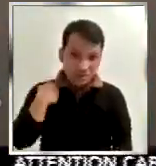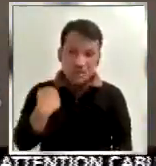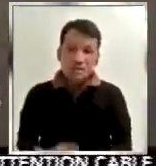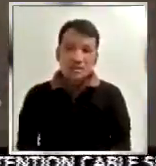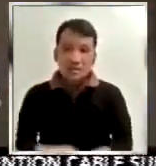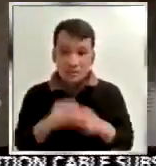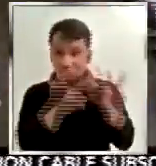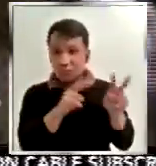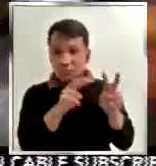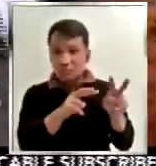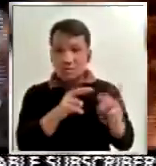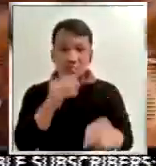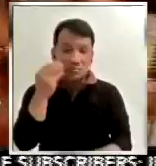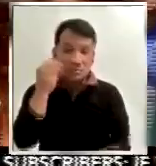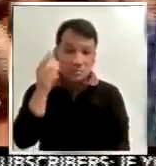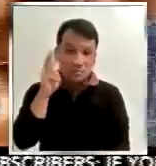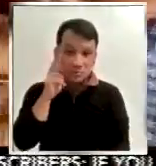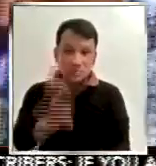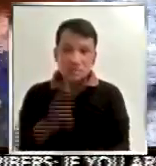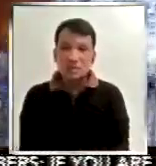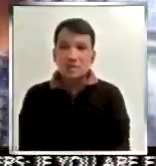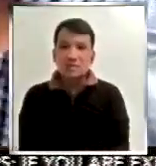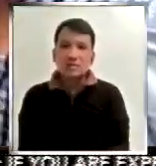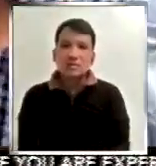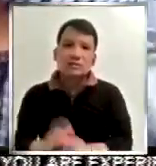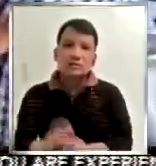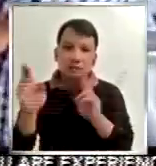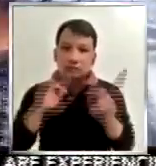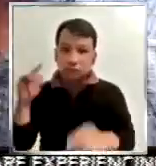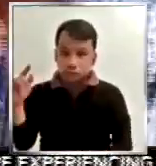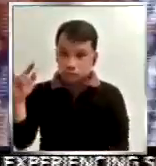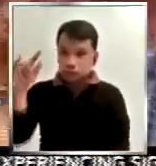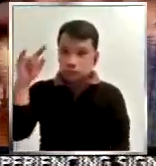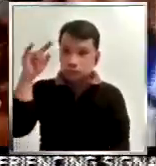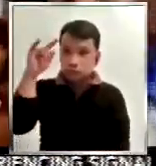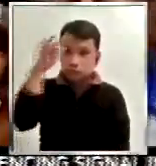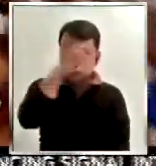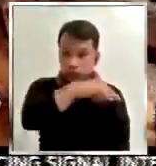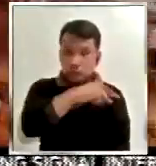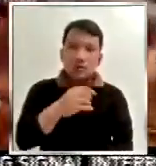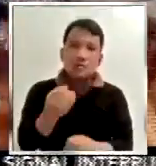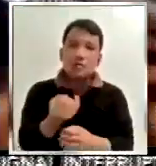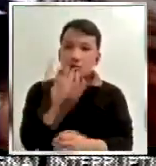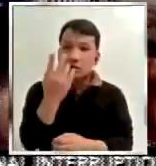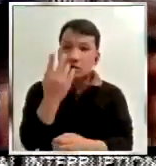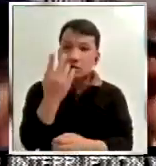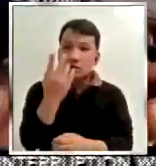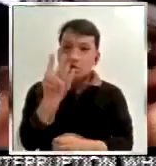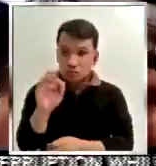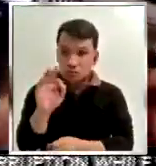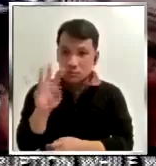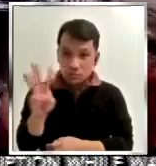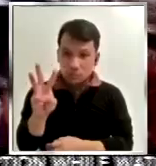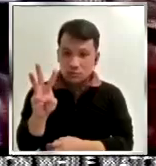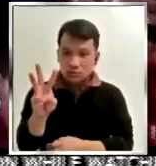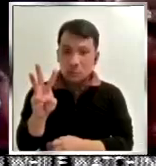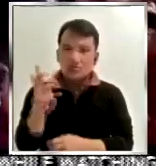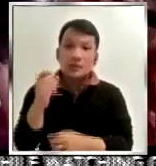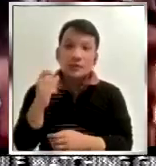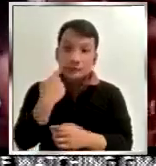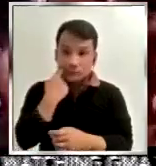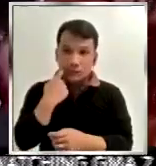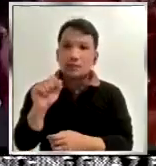Nakatakda sanang lumipad pa Riyadh, Saudi Arabia ang nasa 200 OFW kaninang 11:40 AM sakay ng Philippine Airline